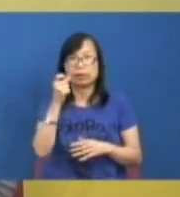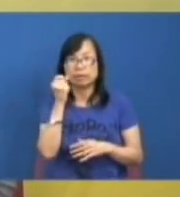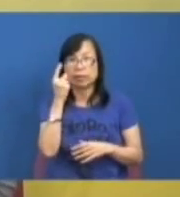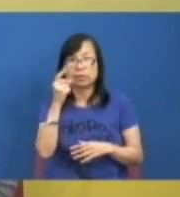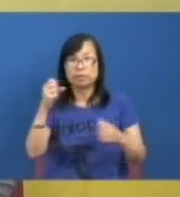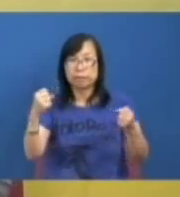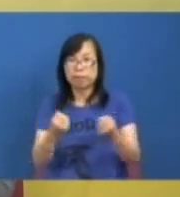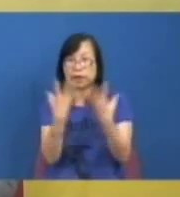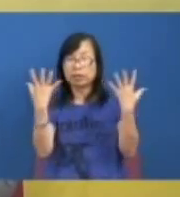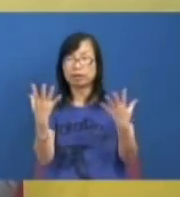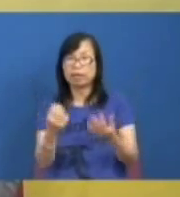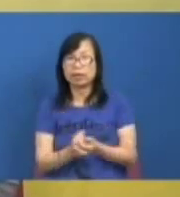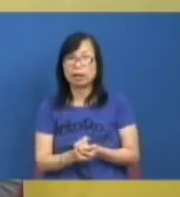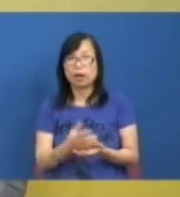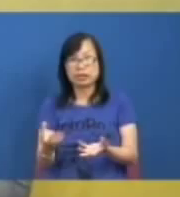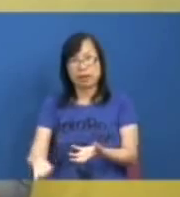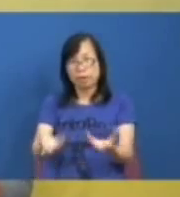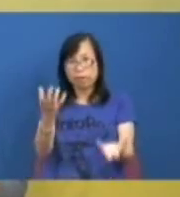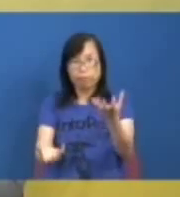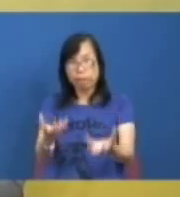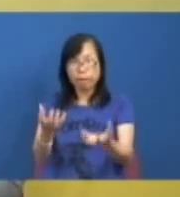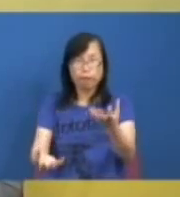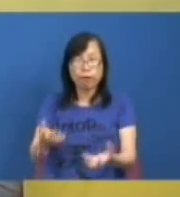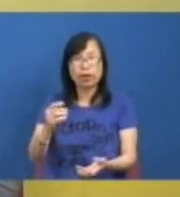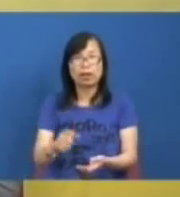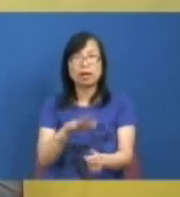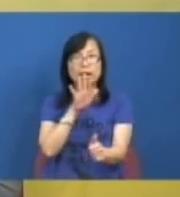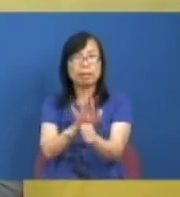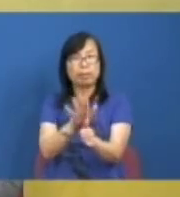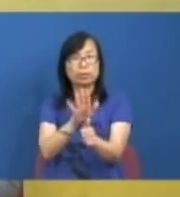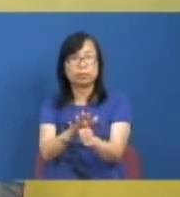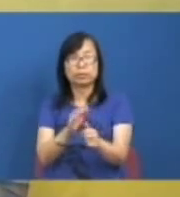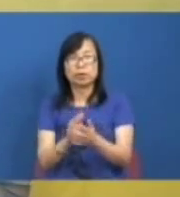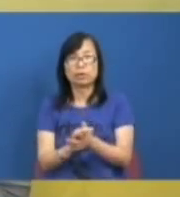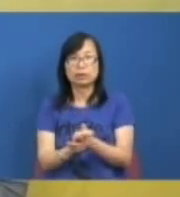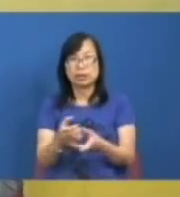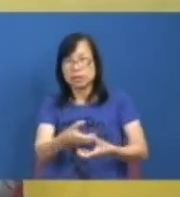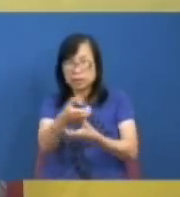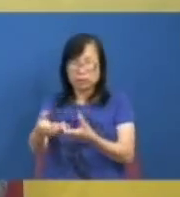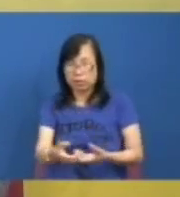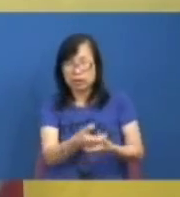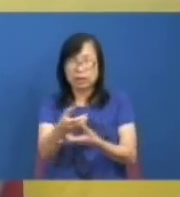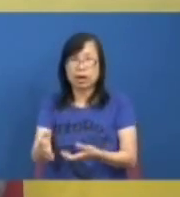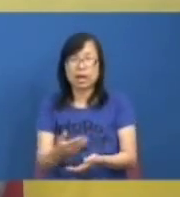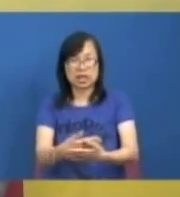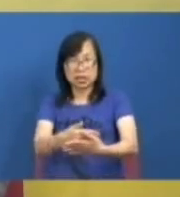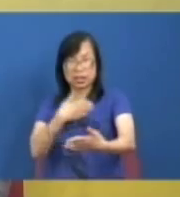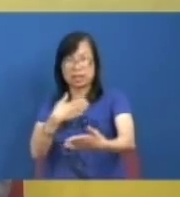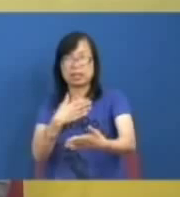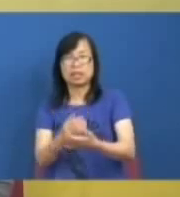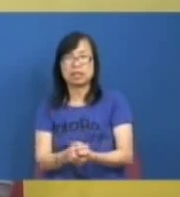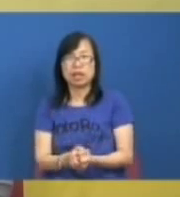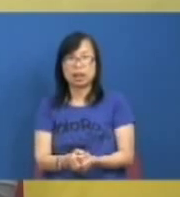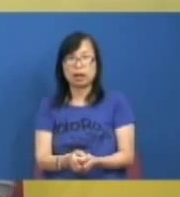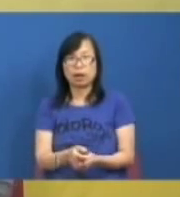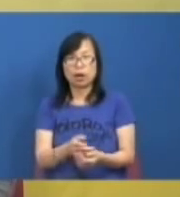事情，無論係有火警啊，咁亦都係保障翻我哋前線嘅消防人員啦。好似早前話，好似活生生